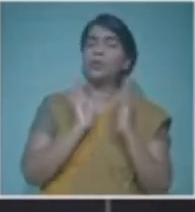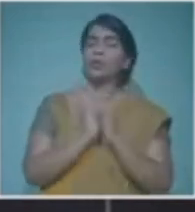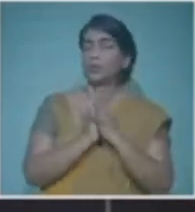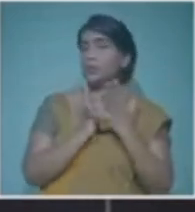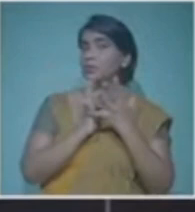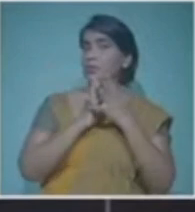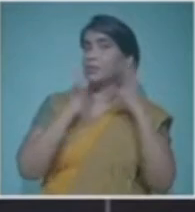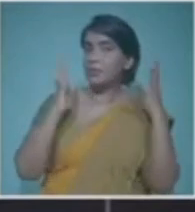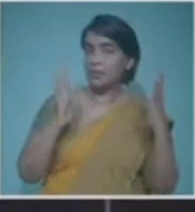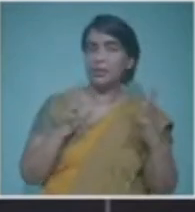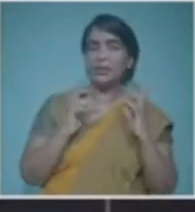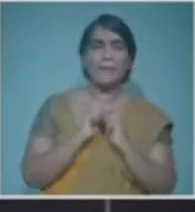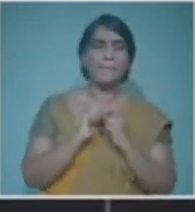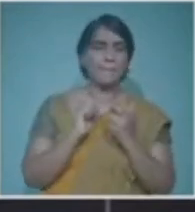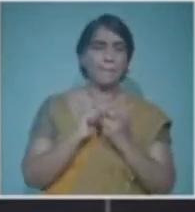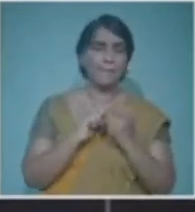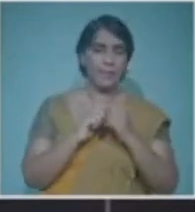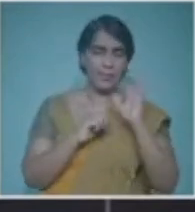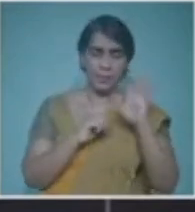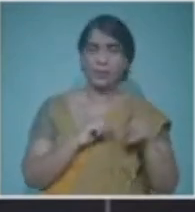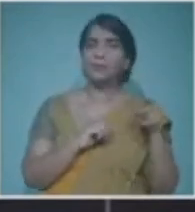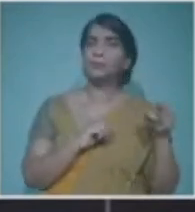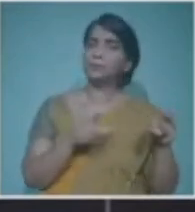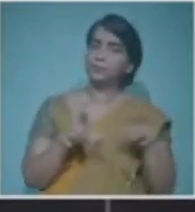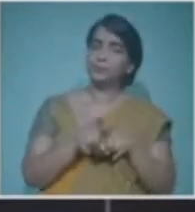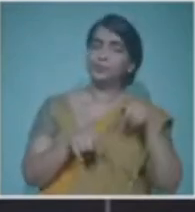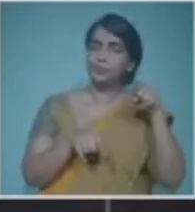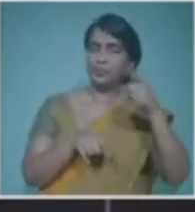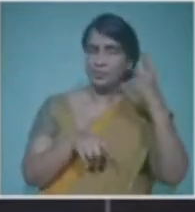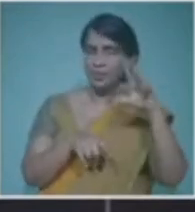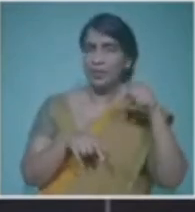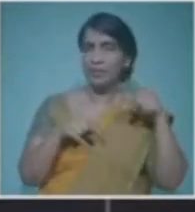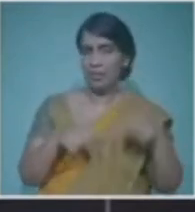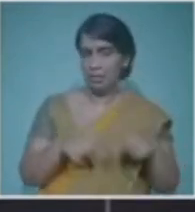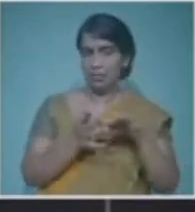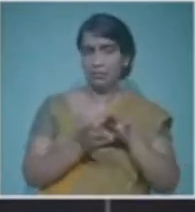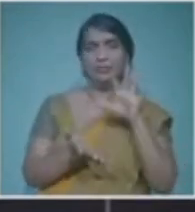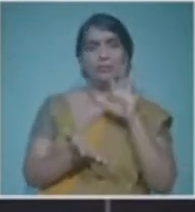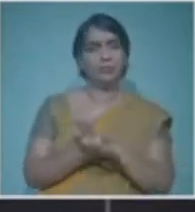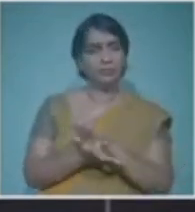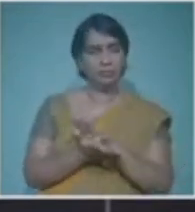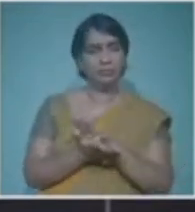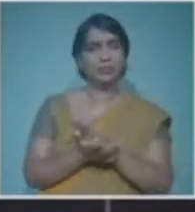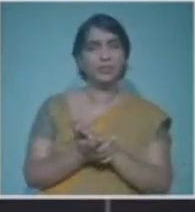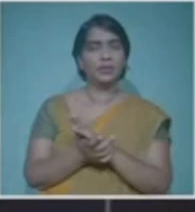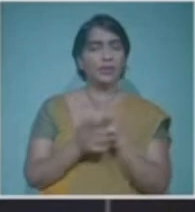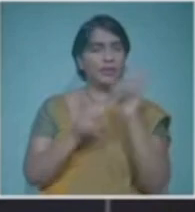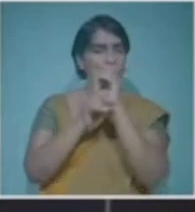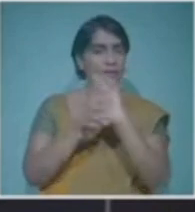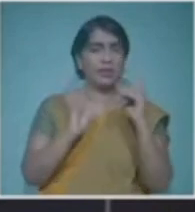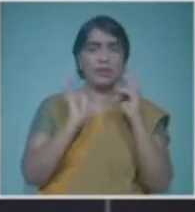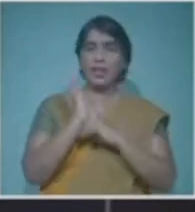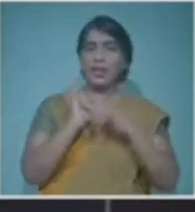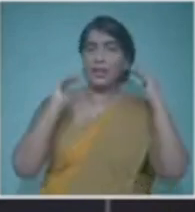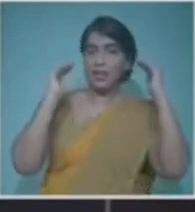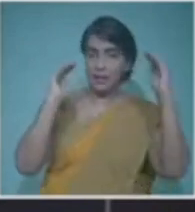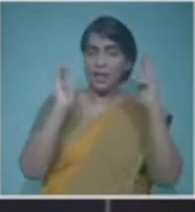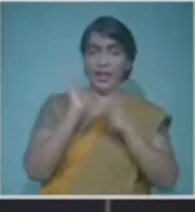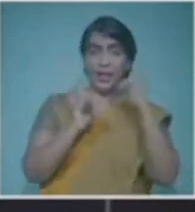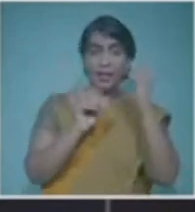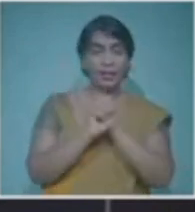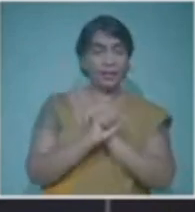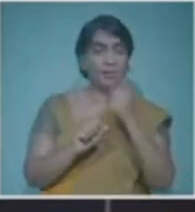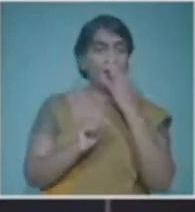विशाल अर्बुद बॉट पत्लासा दनट योजना करलतीकम जाति मट्ट में पाशल